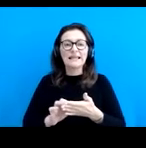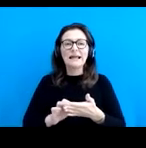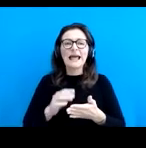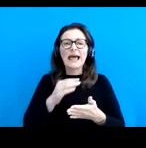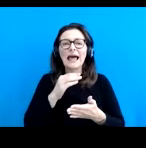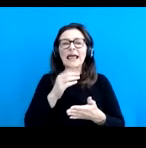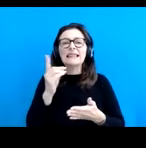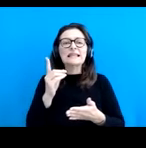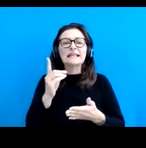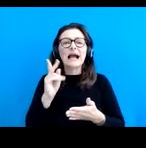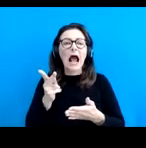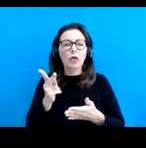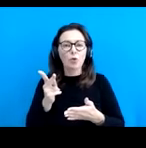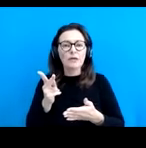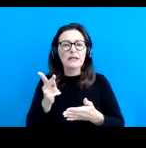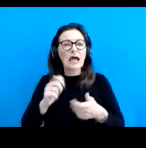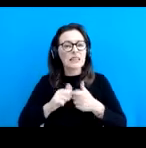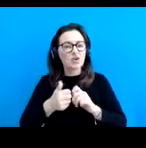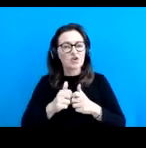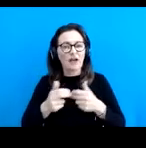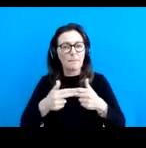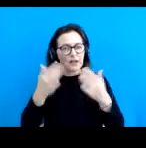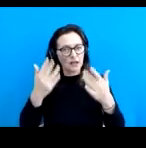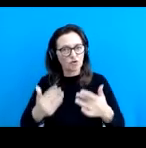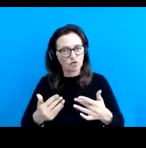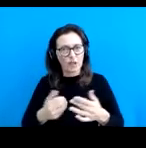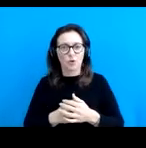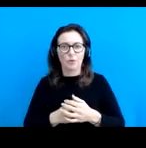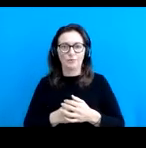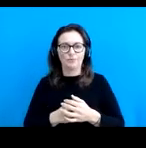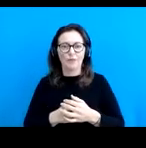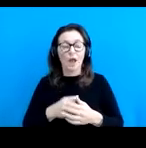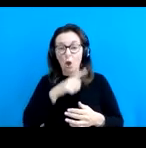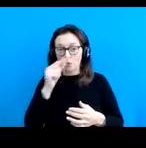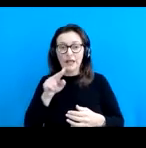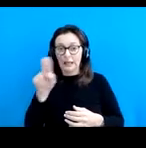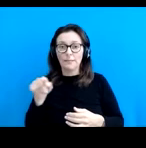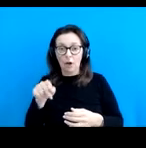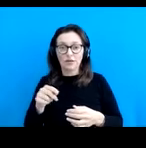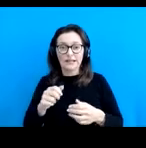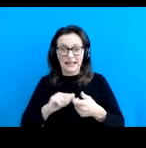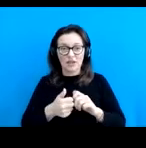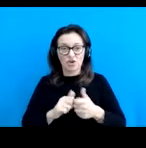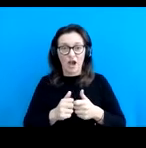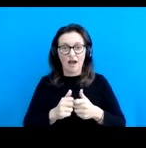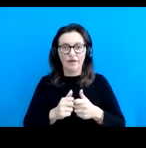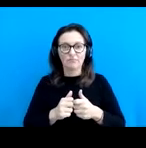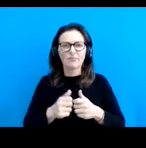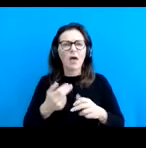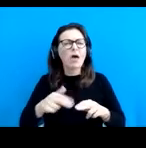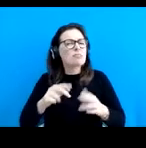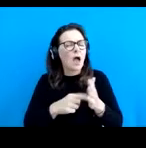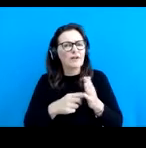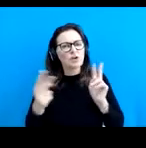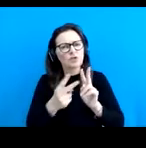računanju. Ljudje s temi težavami na največ težav res naletijo v času šolanja. Toda